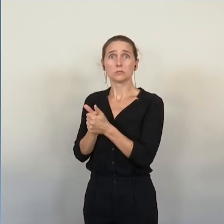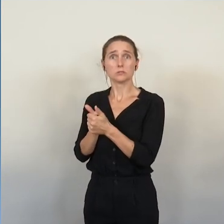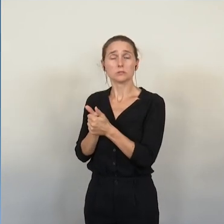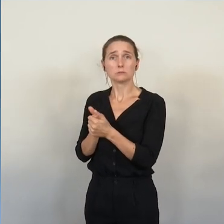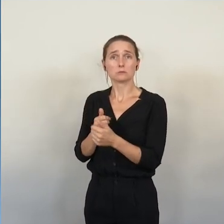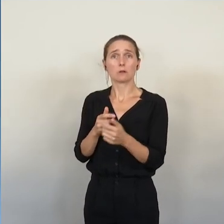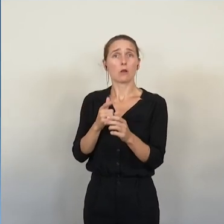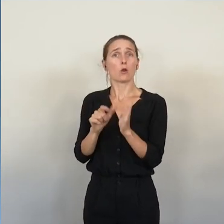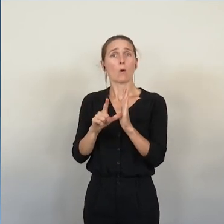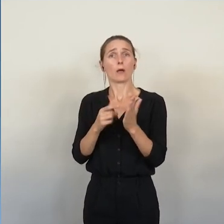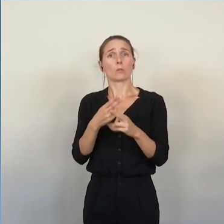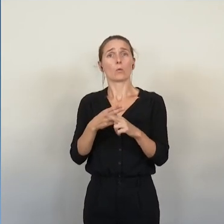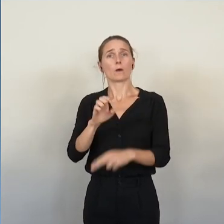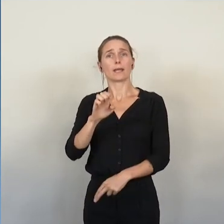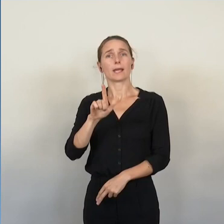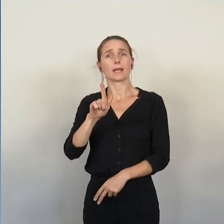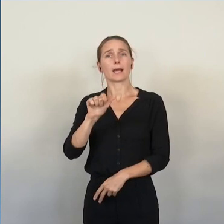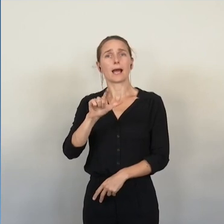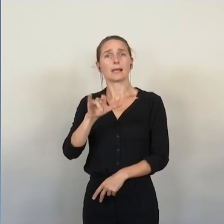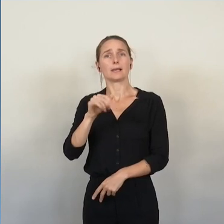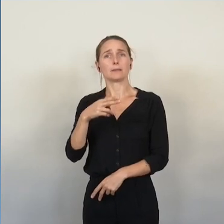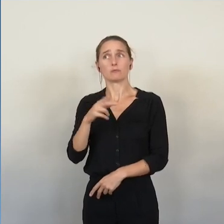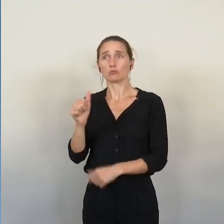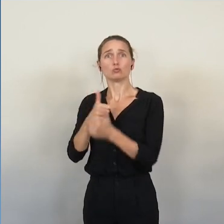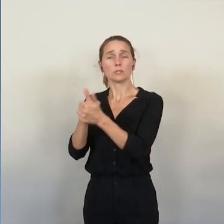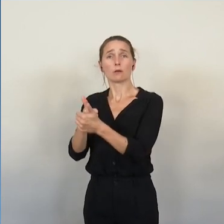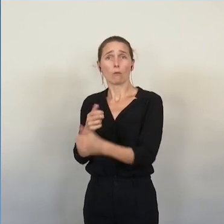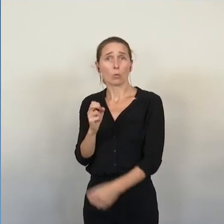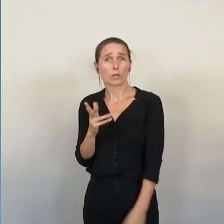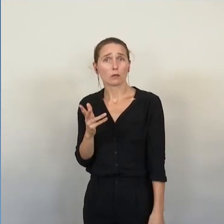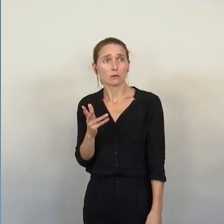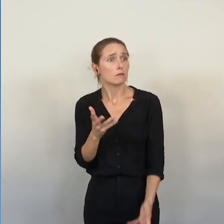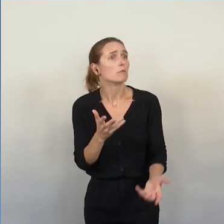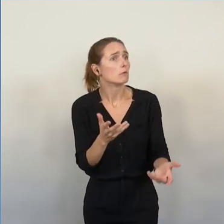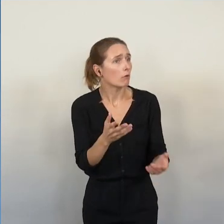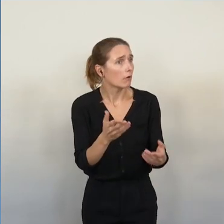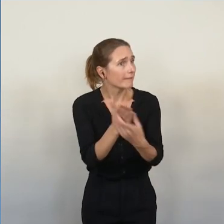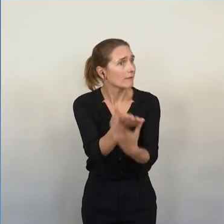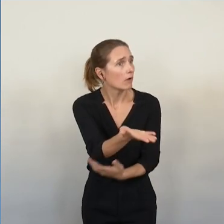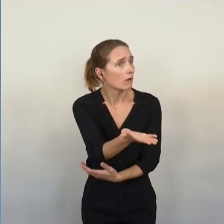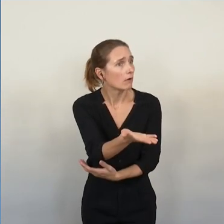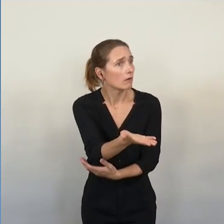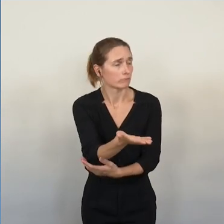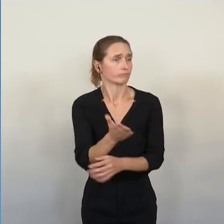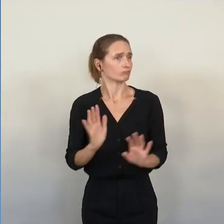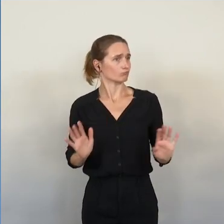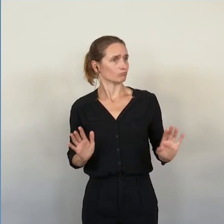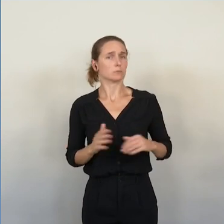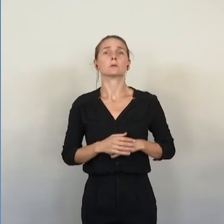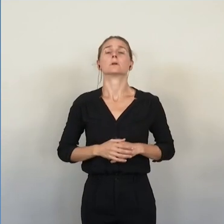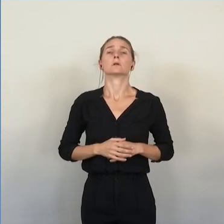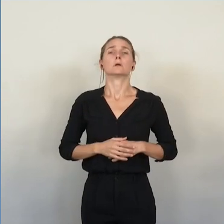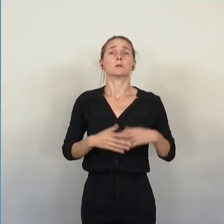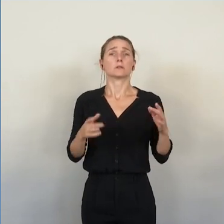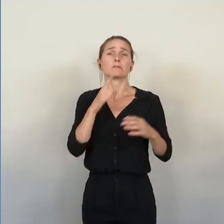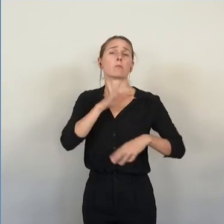égalime voilà très bien vous voulez prendre la parole c'est ça très bien donc en fait vous